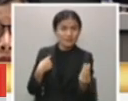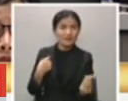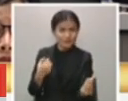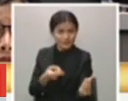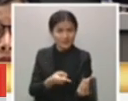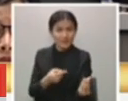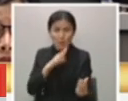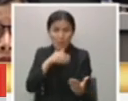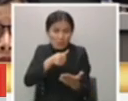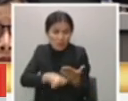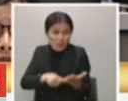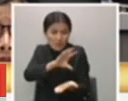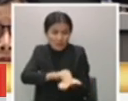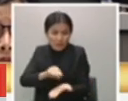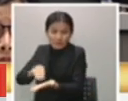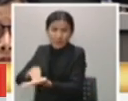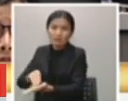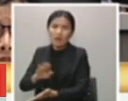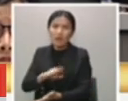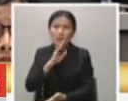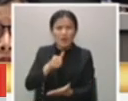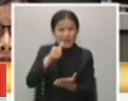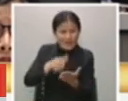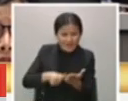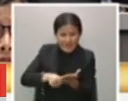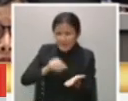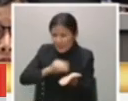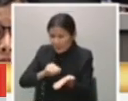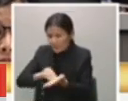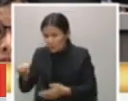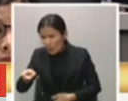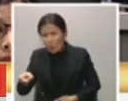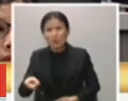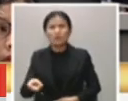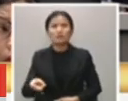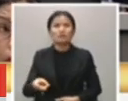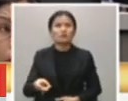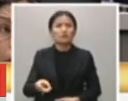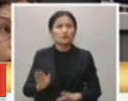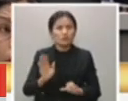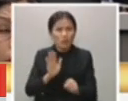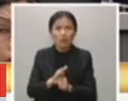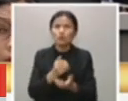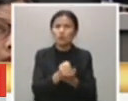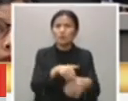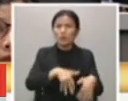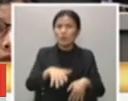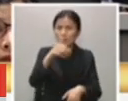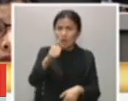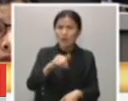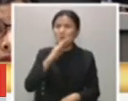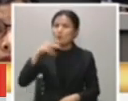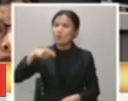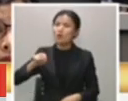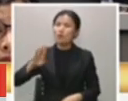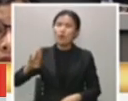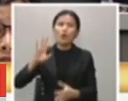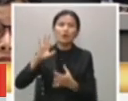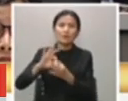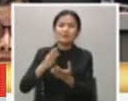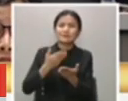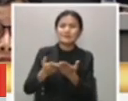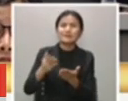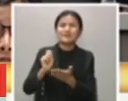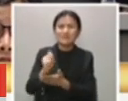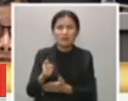มันไม่เหมือนงบประมาณที่จะต้องมาผ่านกระบวนการทำร่างพระราชบัญญัติผ่านกระบวนการจัดซื้อจัดจ้างแต่เมื่อเราลด